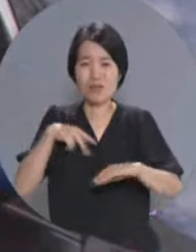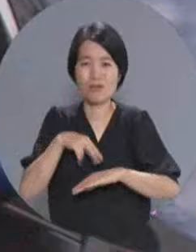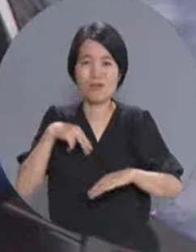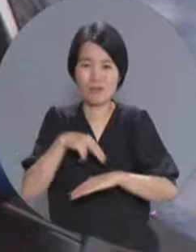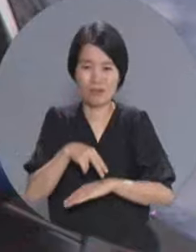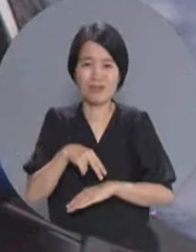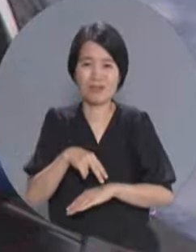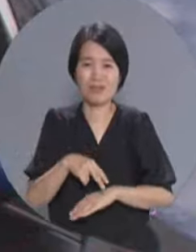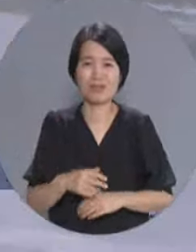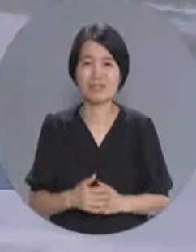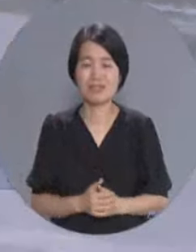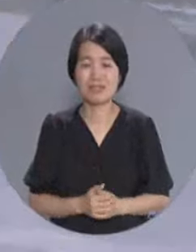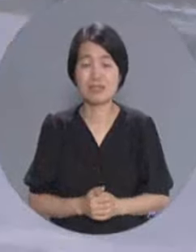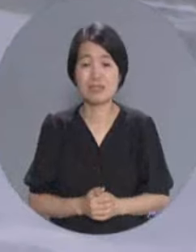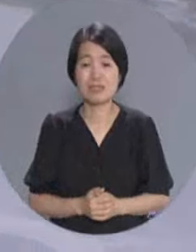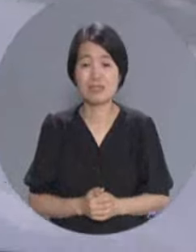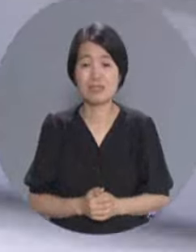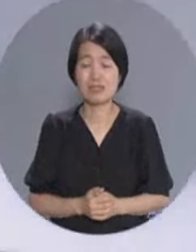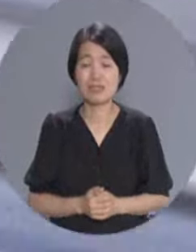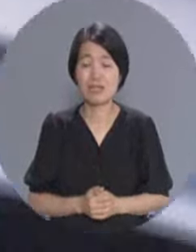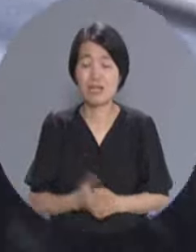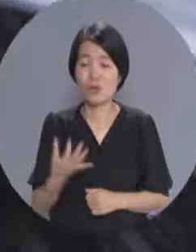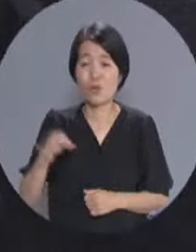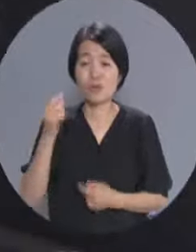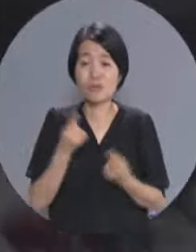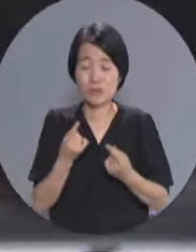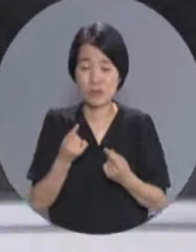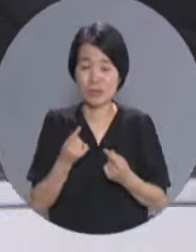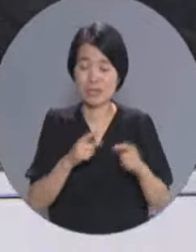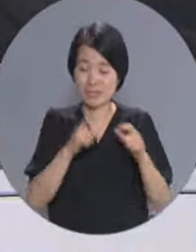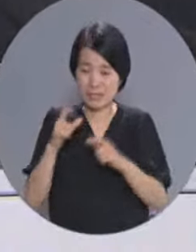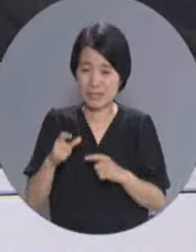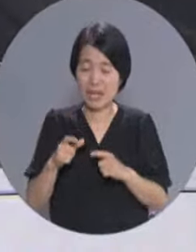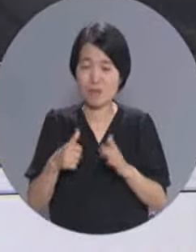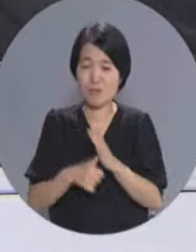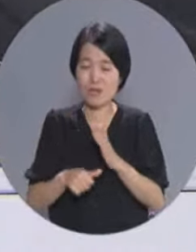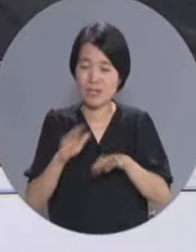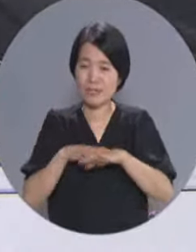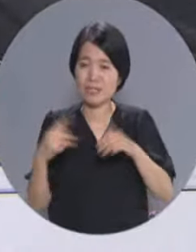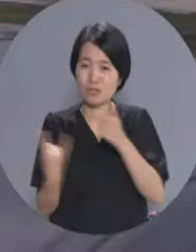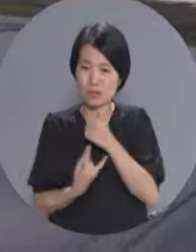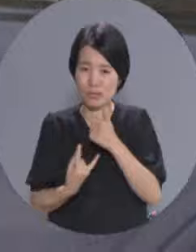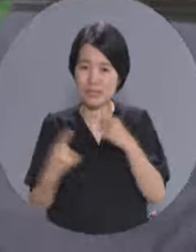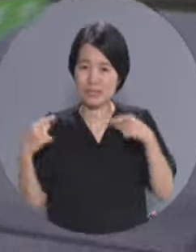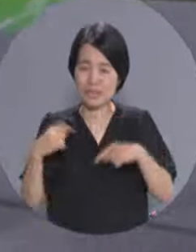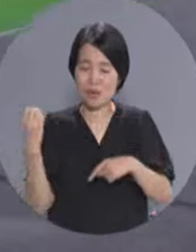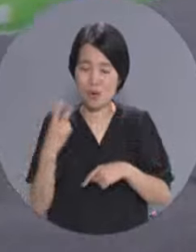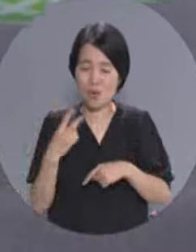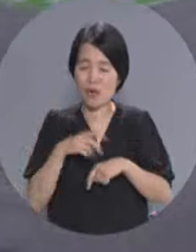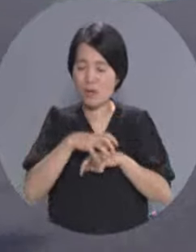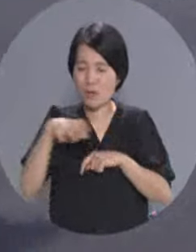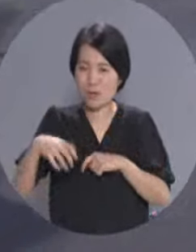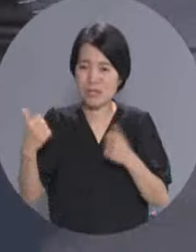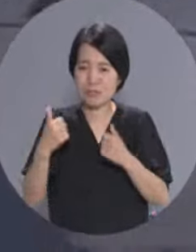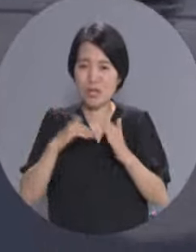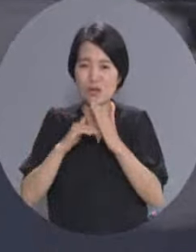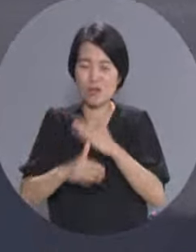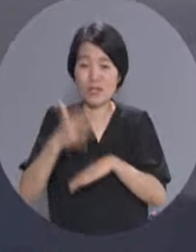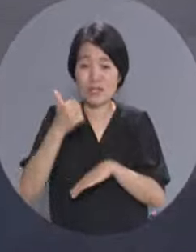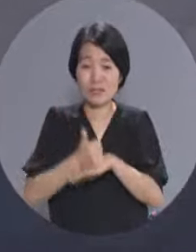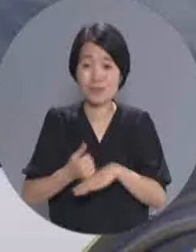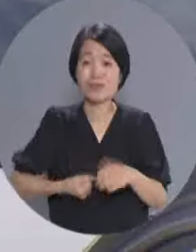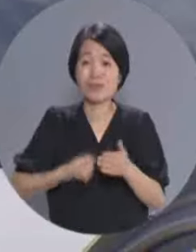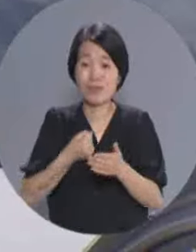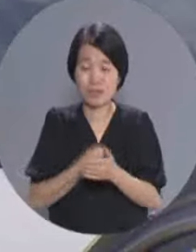도보로 걸어 다녀야 될 것 같고 요금 조정은 지자체가 물가대책위원회 심의와 인접한 시군과 협의를 거친 뒤 최종